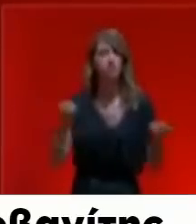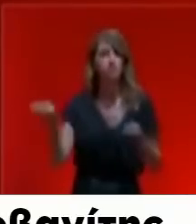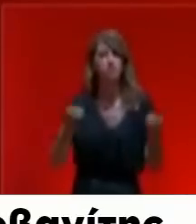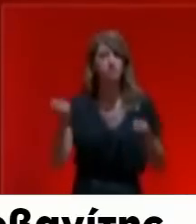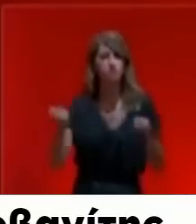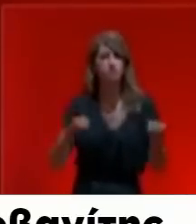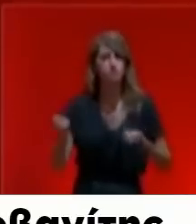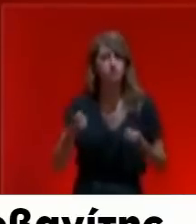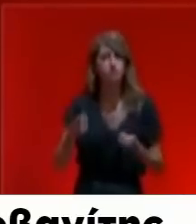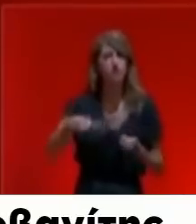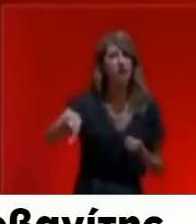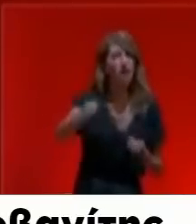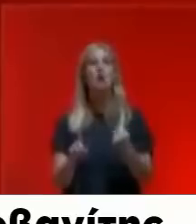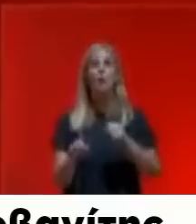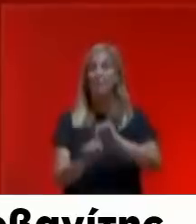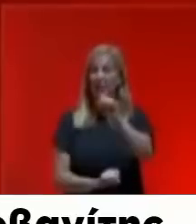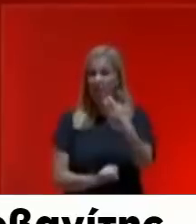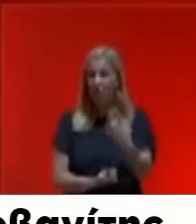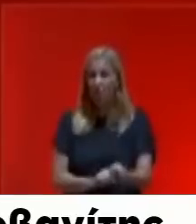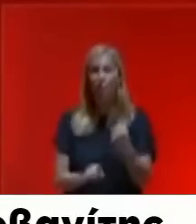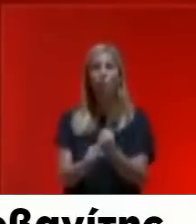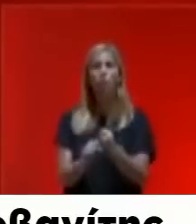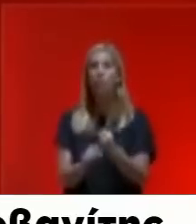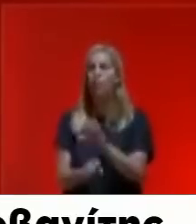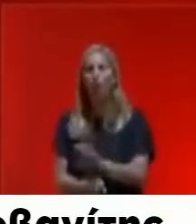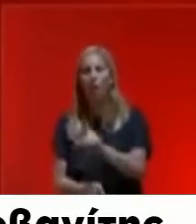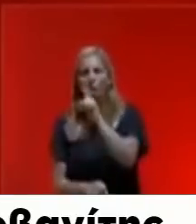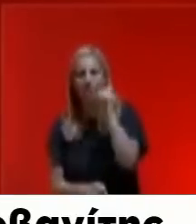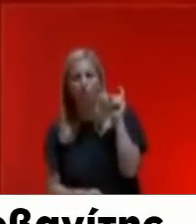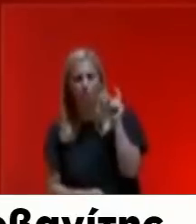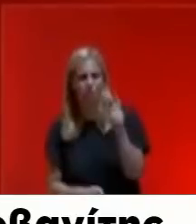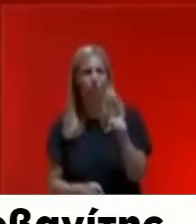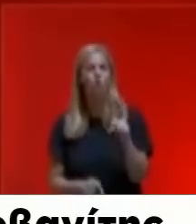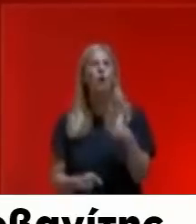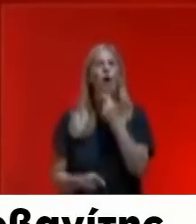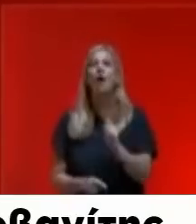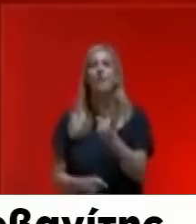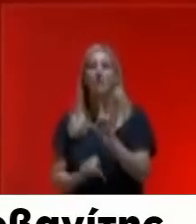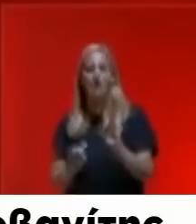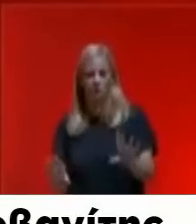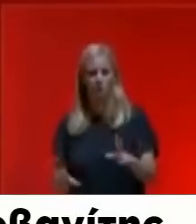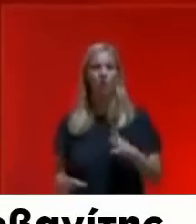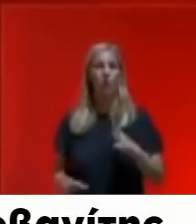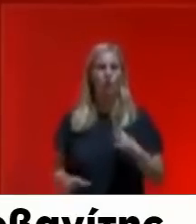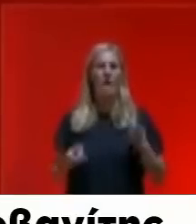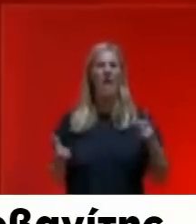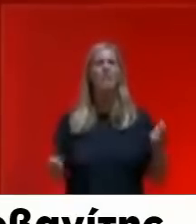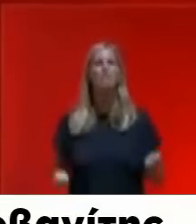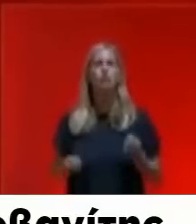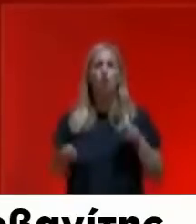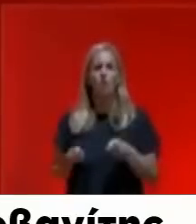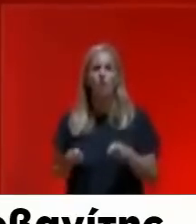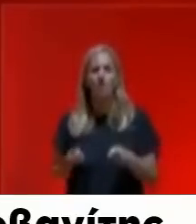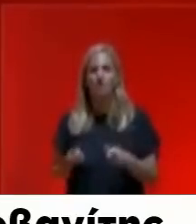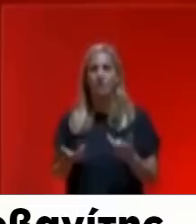Βεβαίως έχει ενδιαφέρον στην κοινή γνώμη ποιος έχει αποτύπωμα, αν έχει ο Στέφανος ο Τζουμάκας ή έχει η Εφη Αξιόγλου. Ενδιαφέρον